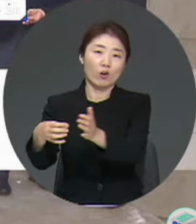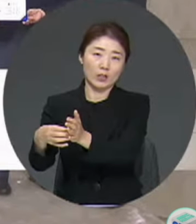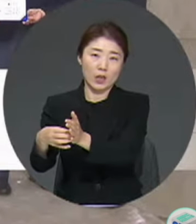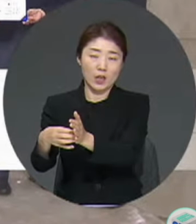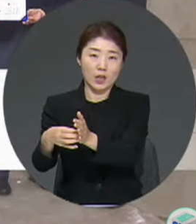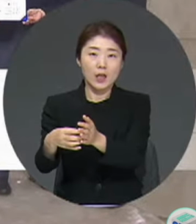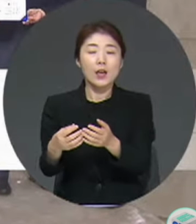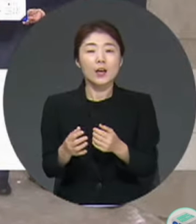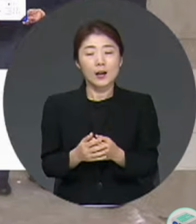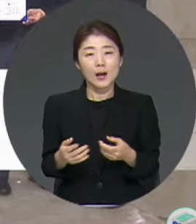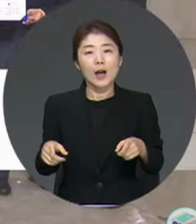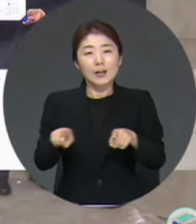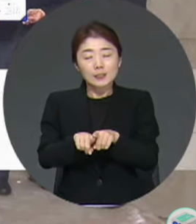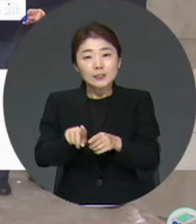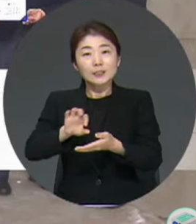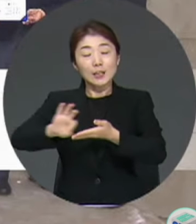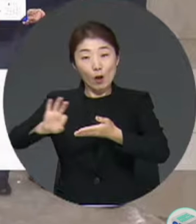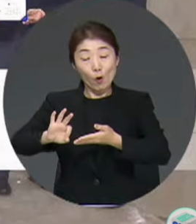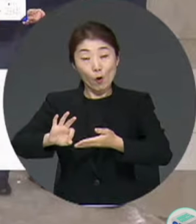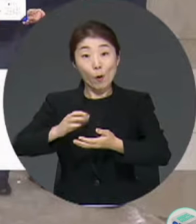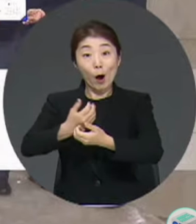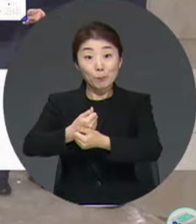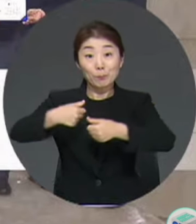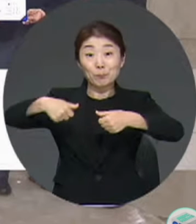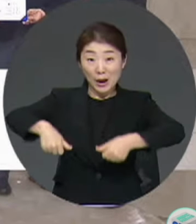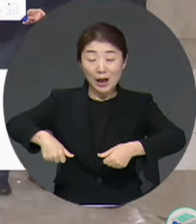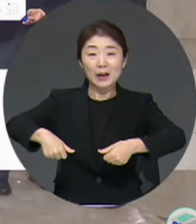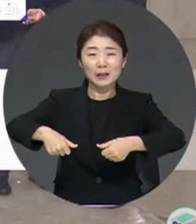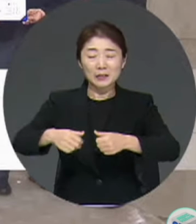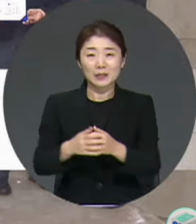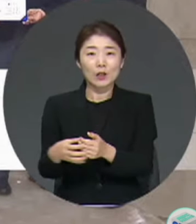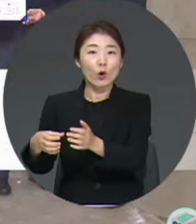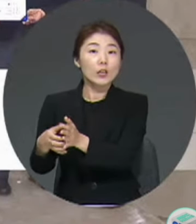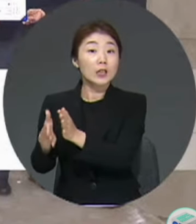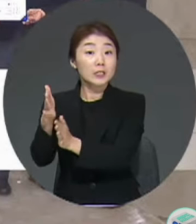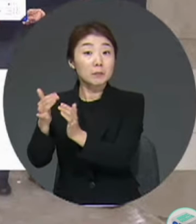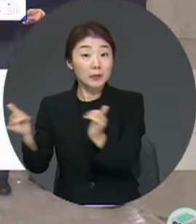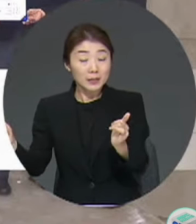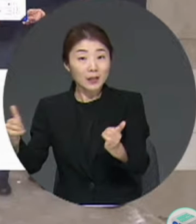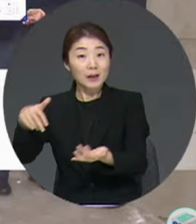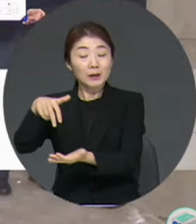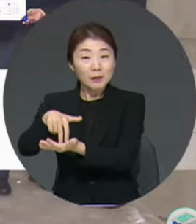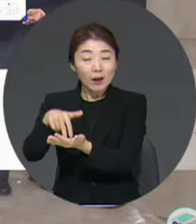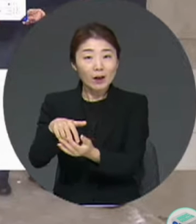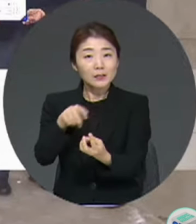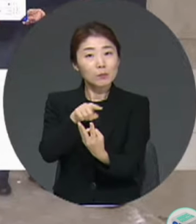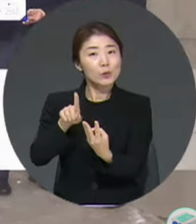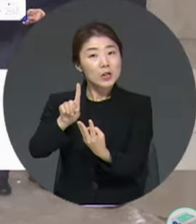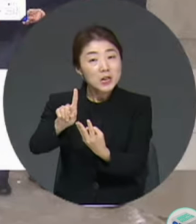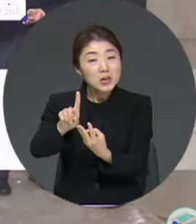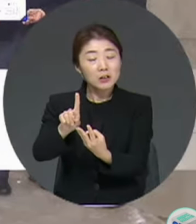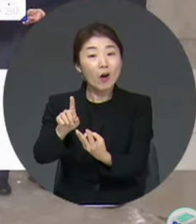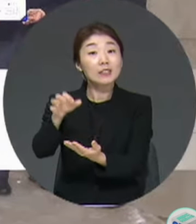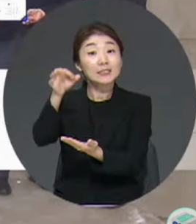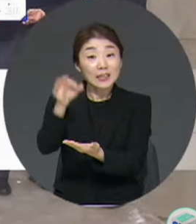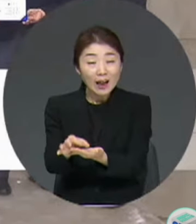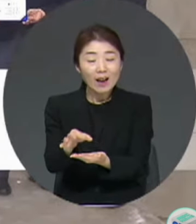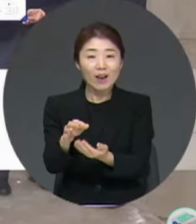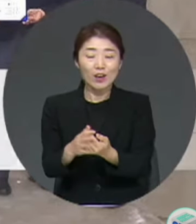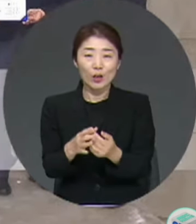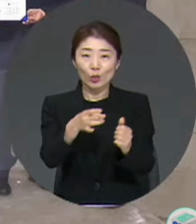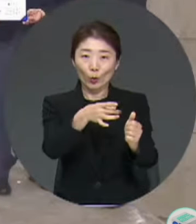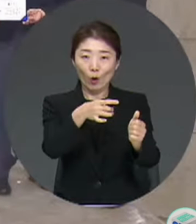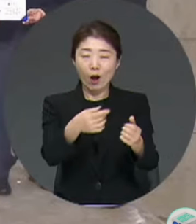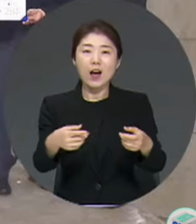거제시가 화장시설을 함께 사용하기로 해 화장장이 없던 거제 시민들은 3분의 1 정도 가격에 통영시 화장장을